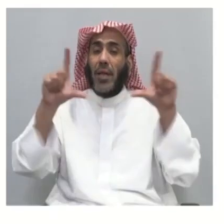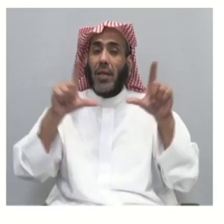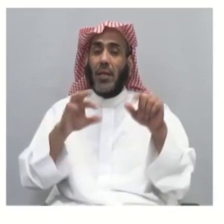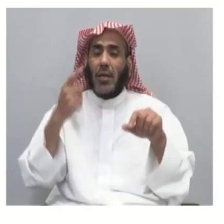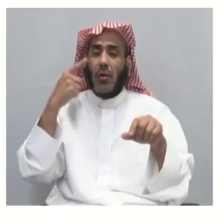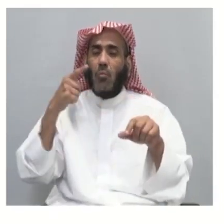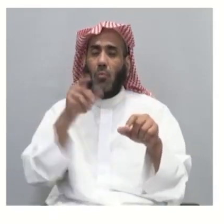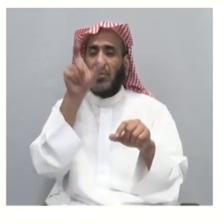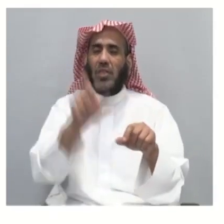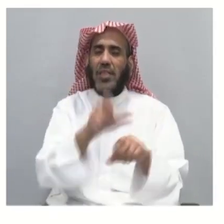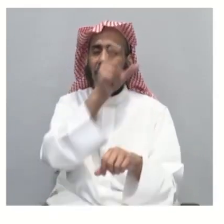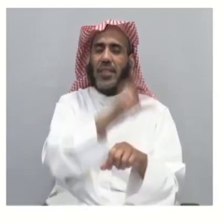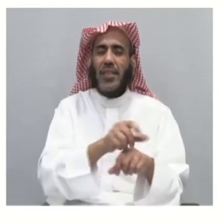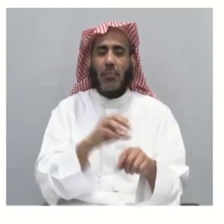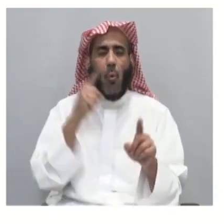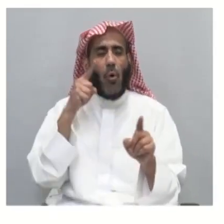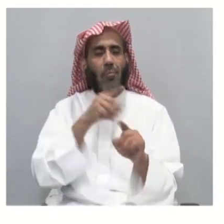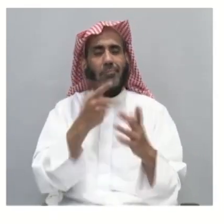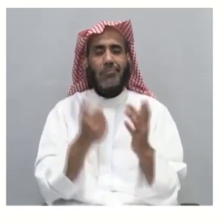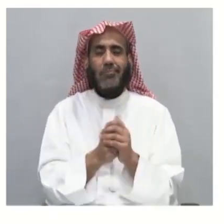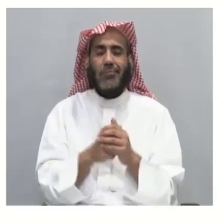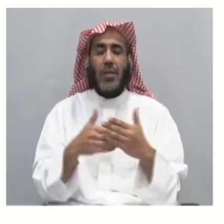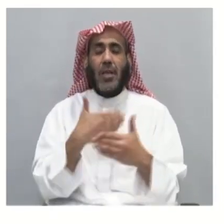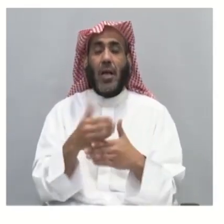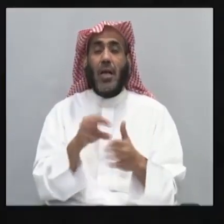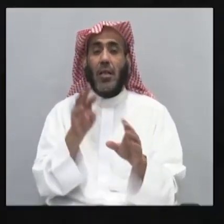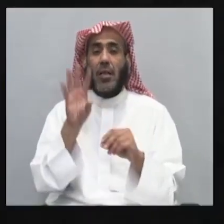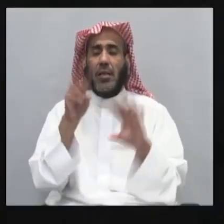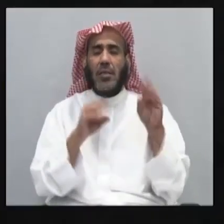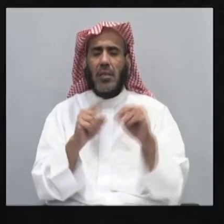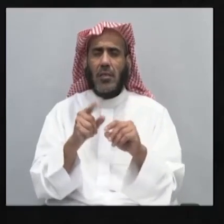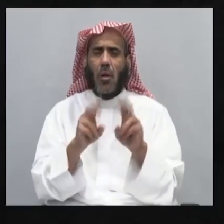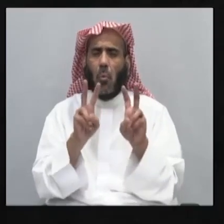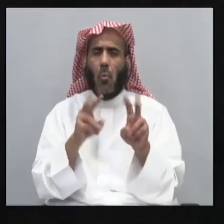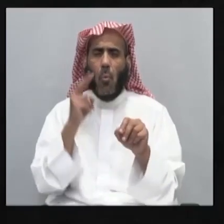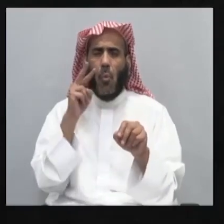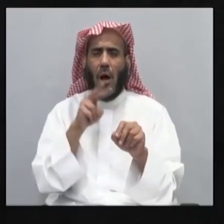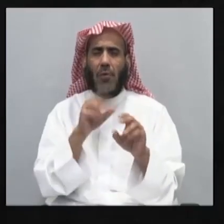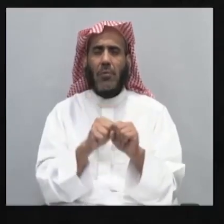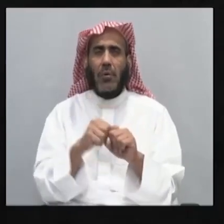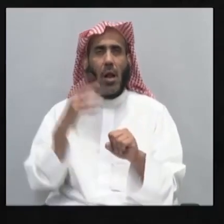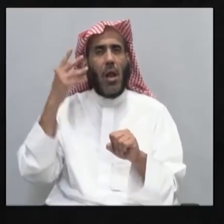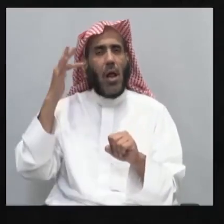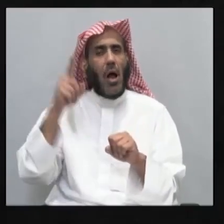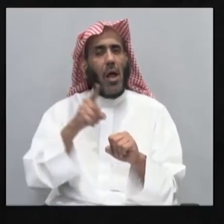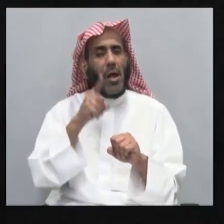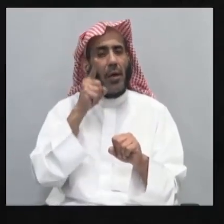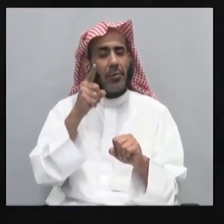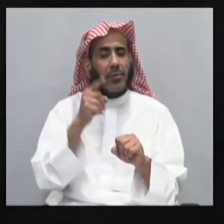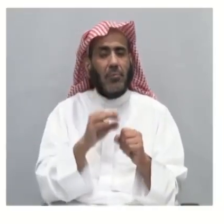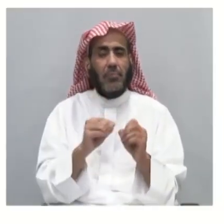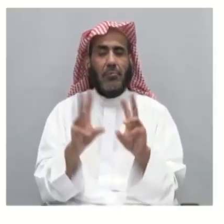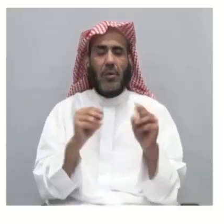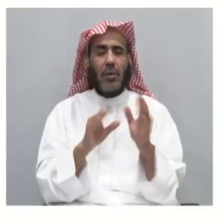شخصيتها من شخصيتها شخصياتها ولذلك هذه القصه تحتاج فعلا لوقفه منك تحتاج لرايك انت وخصوصا كما تقرا